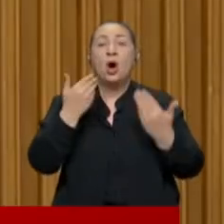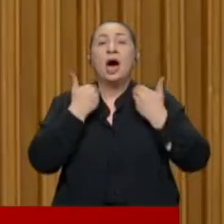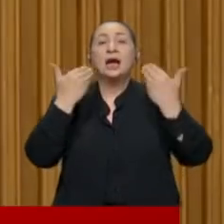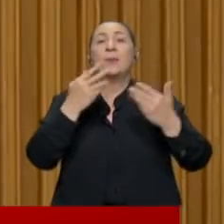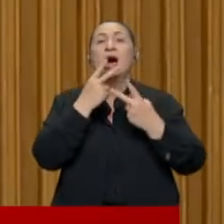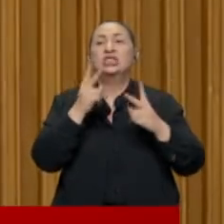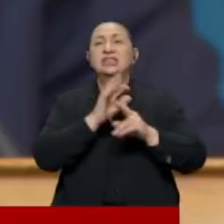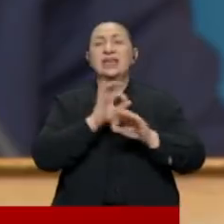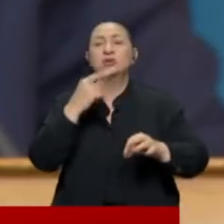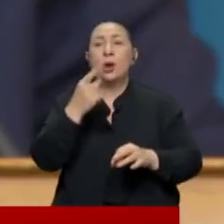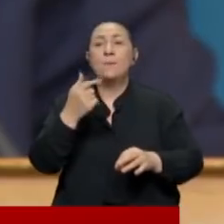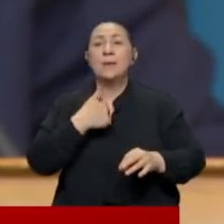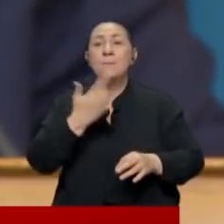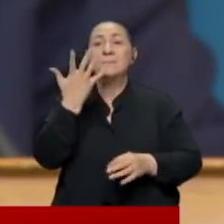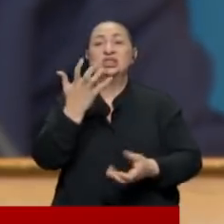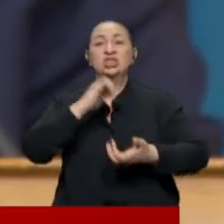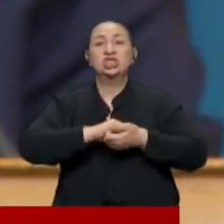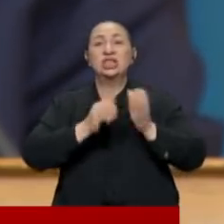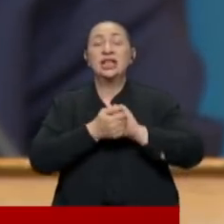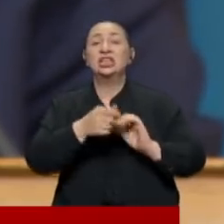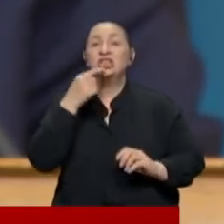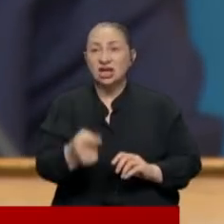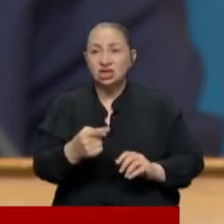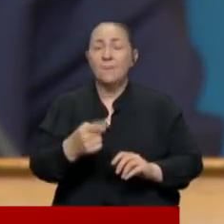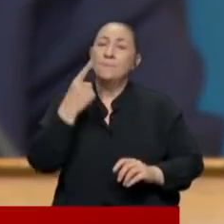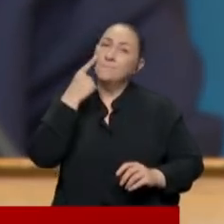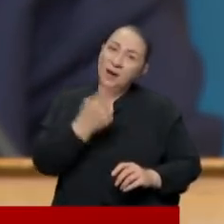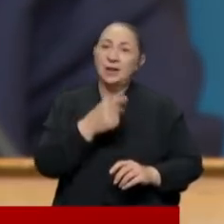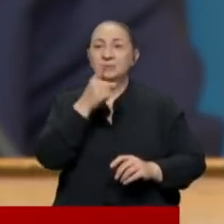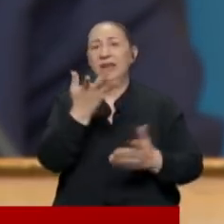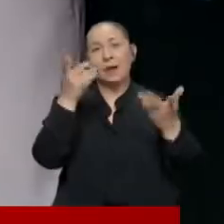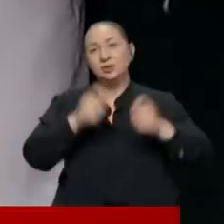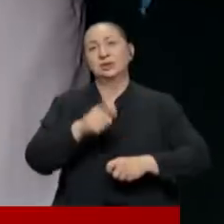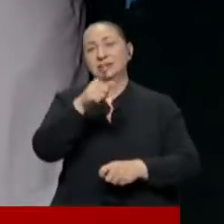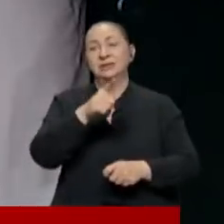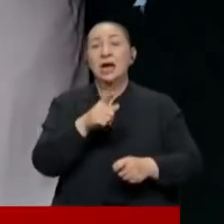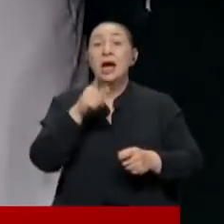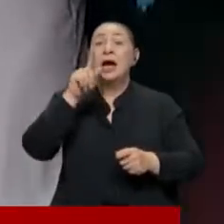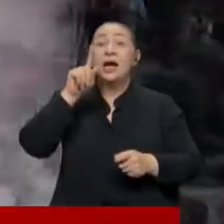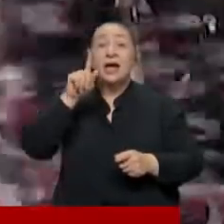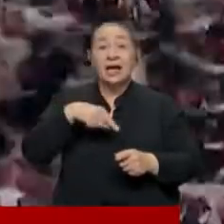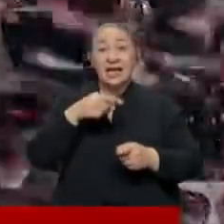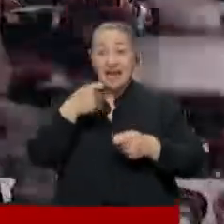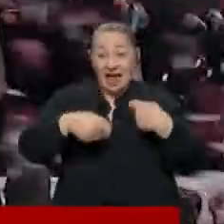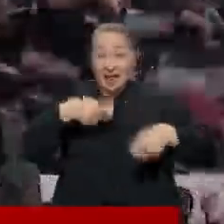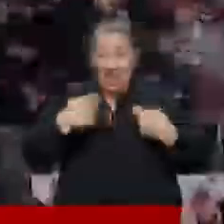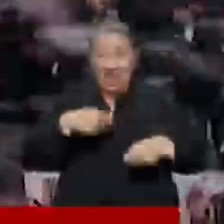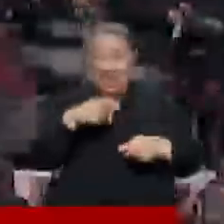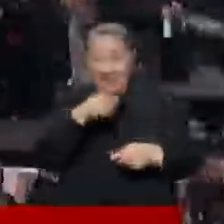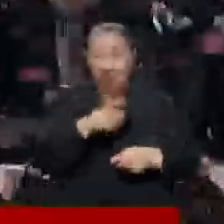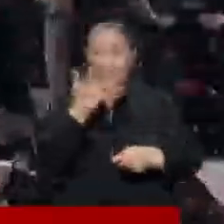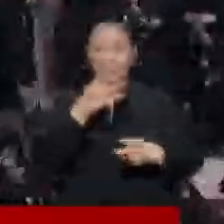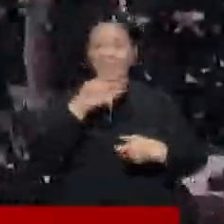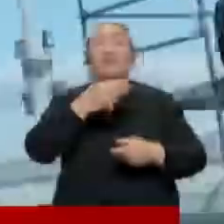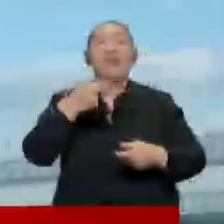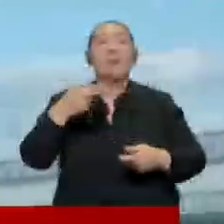Hakime açık ve ne söylüyor Ben beşli çete diyeceğim bak bakalım Sen ne yapacaksın hazine garantili projelere imza atan